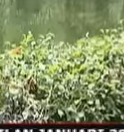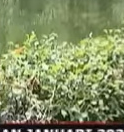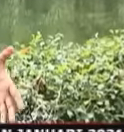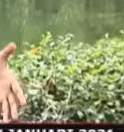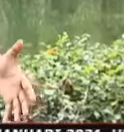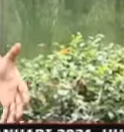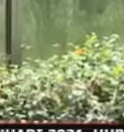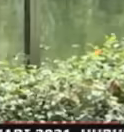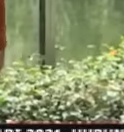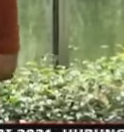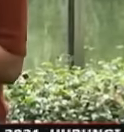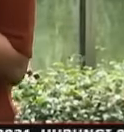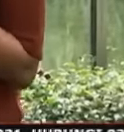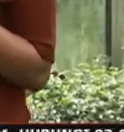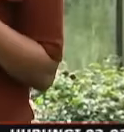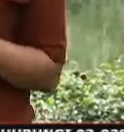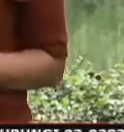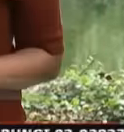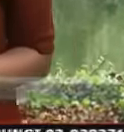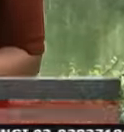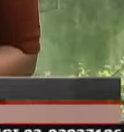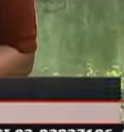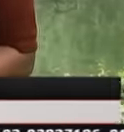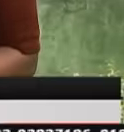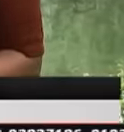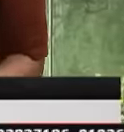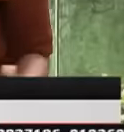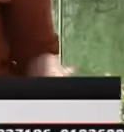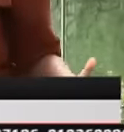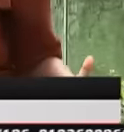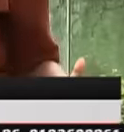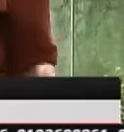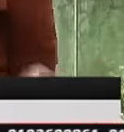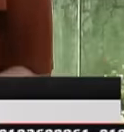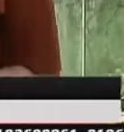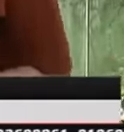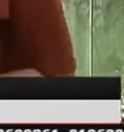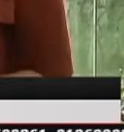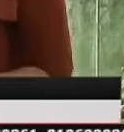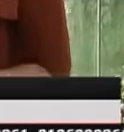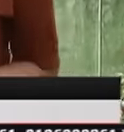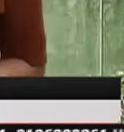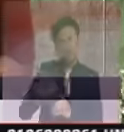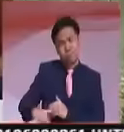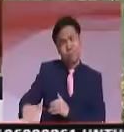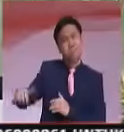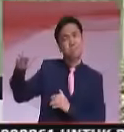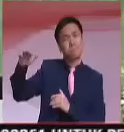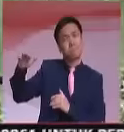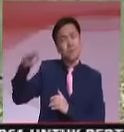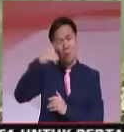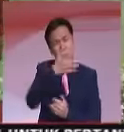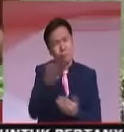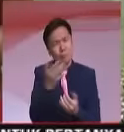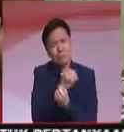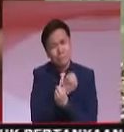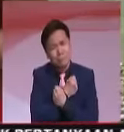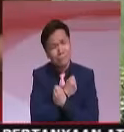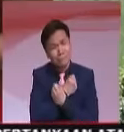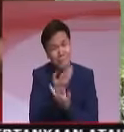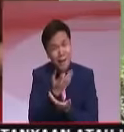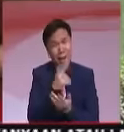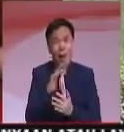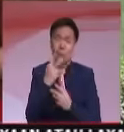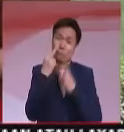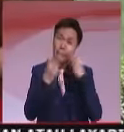sudah pasti Dekat Di Hati rakyat Indonesia terutamanya zaman kanak-kanak cranya rombongan sekolah